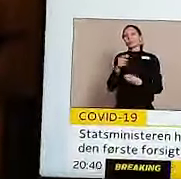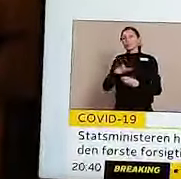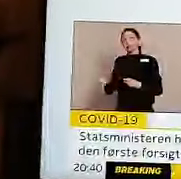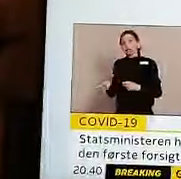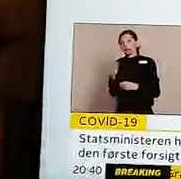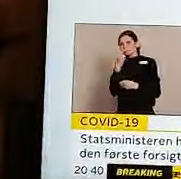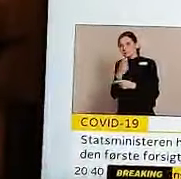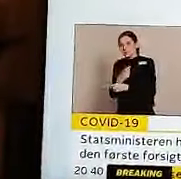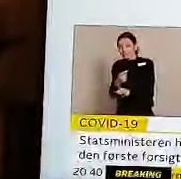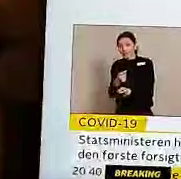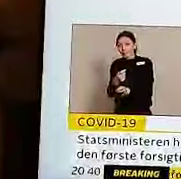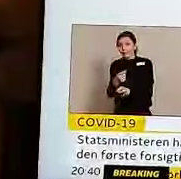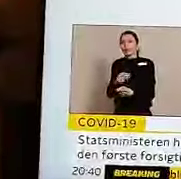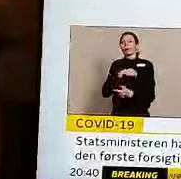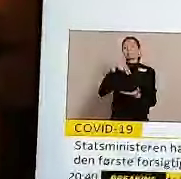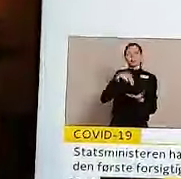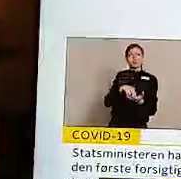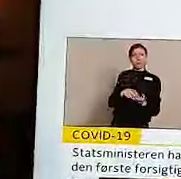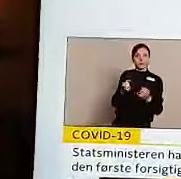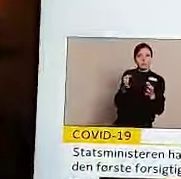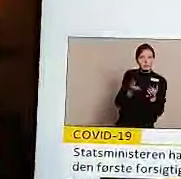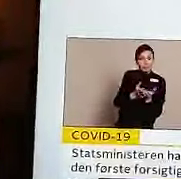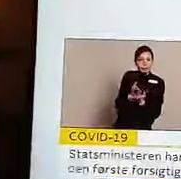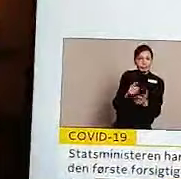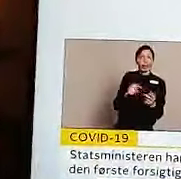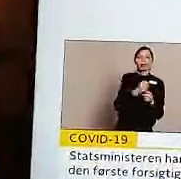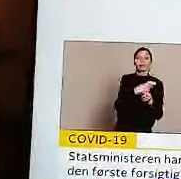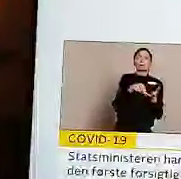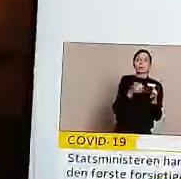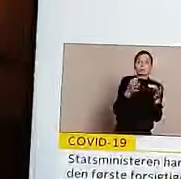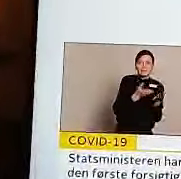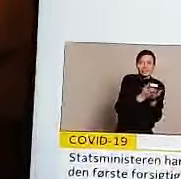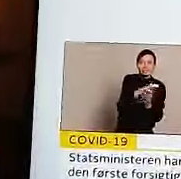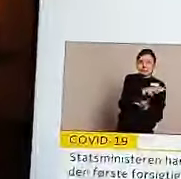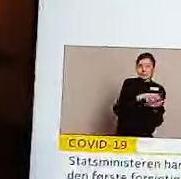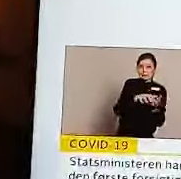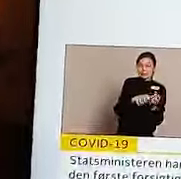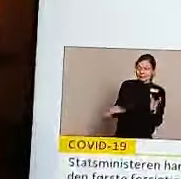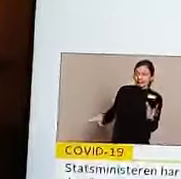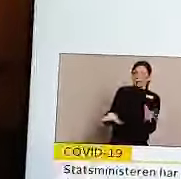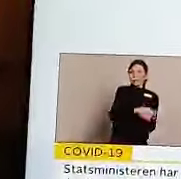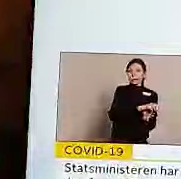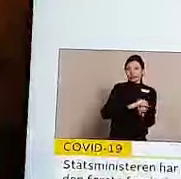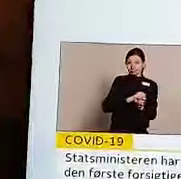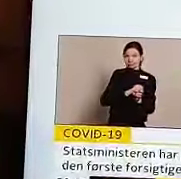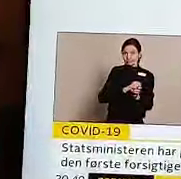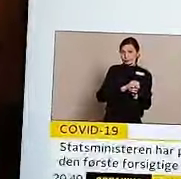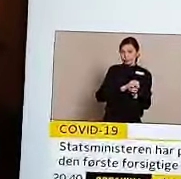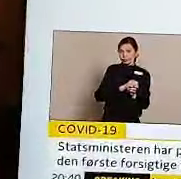لجميع يعني المواطنين في الدنمارك. يعني هذا